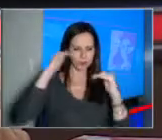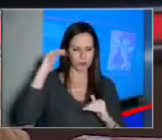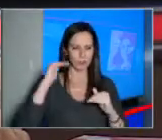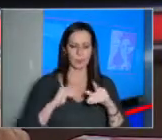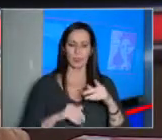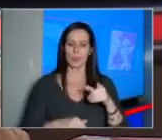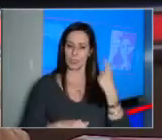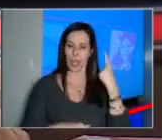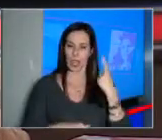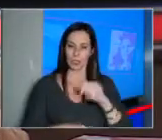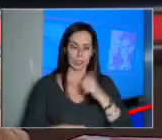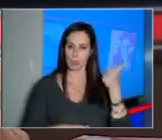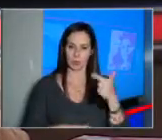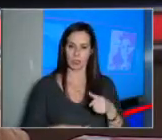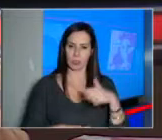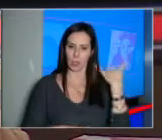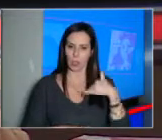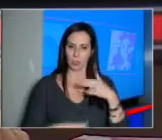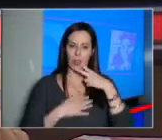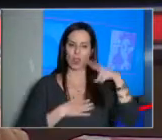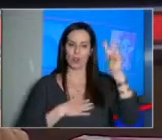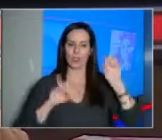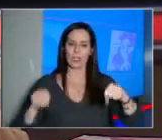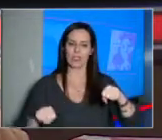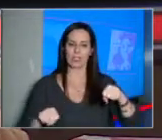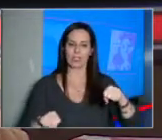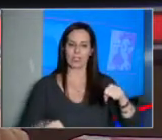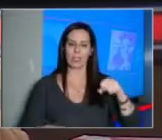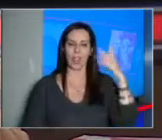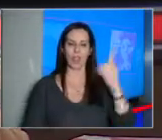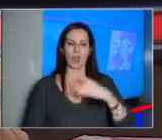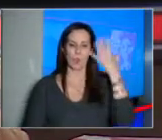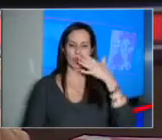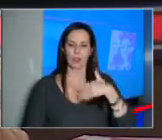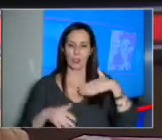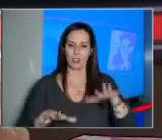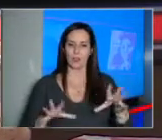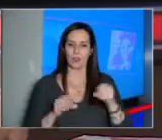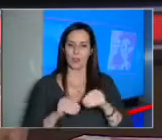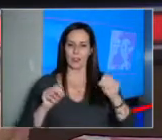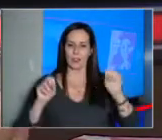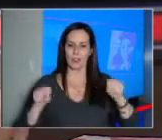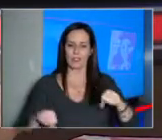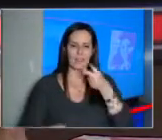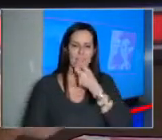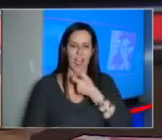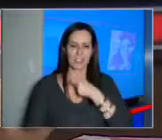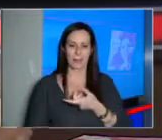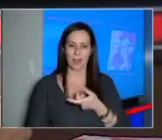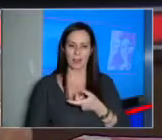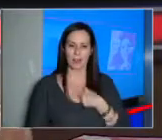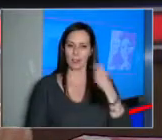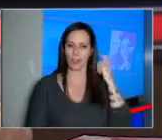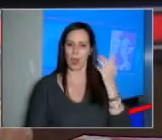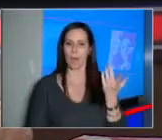לא, זה אחד מסיעי חיי, זה להיות בהשבעה של מנדלה. זה, אני ישבתי ככה, על יד נשיאינו עזר ויצמן, אני